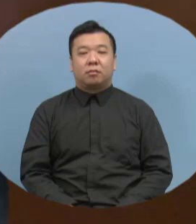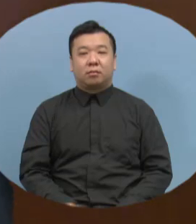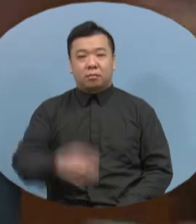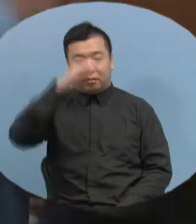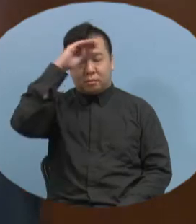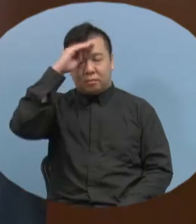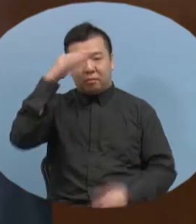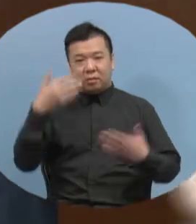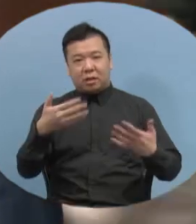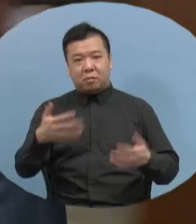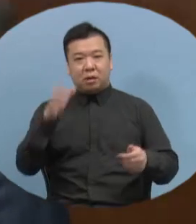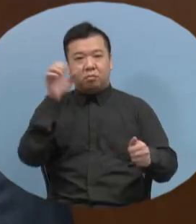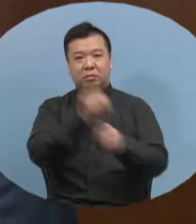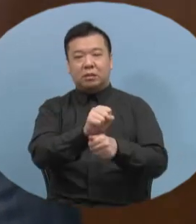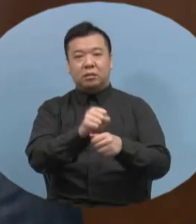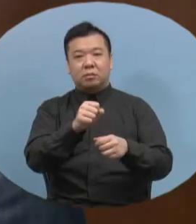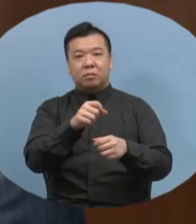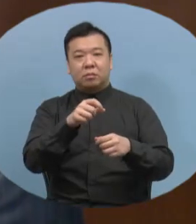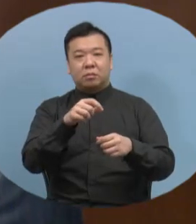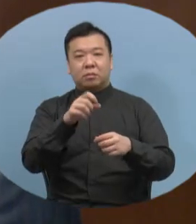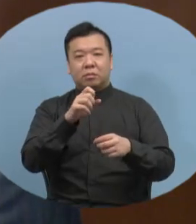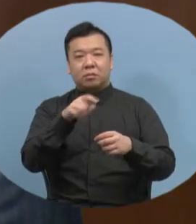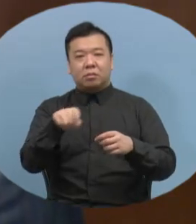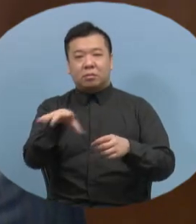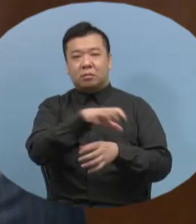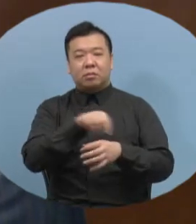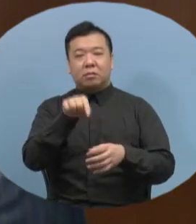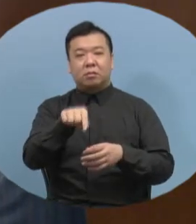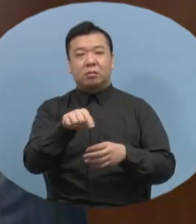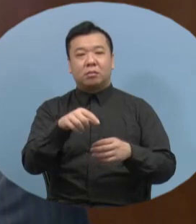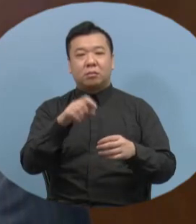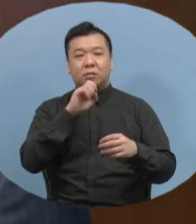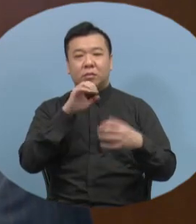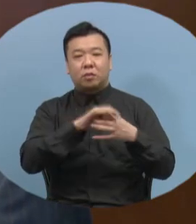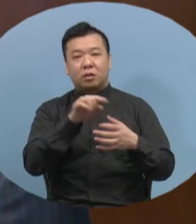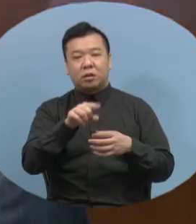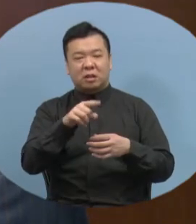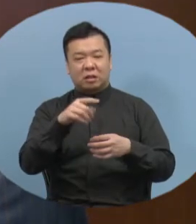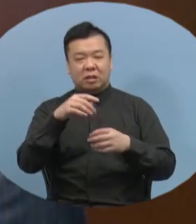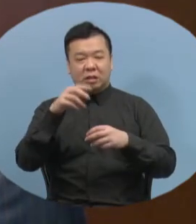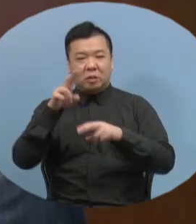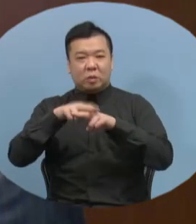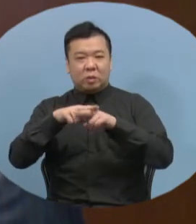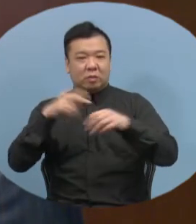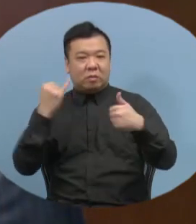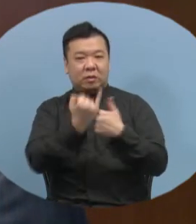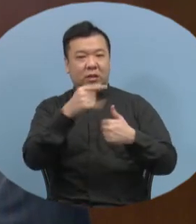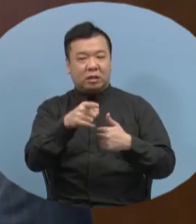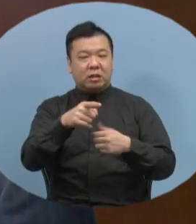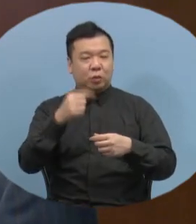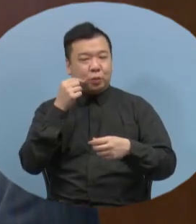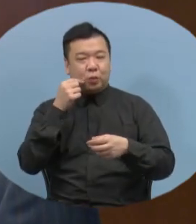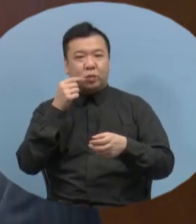警方今日採取了行動，拘捕了一批涉嫌顛覆國家政權罪的活躍分